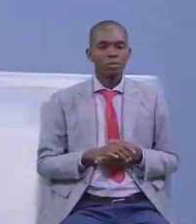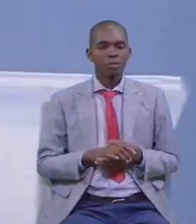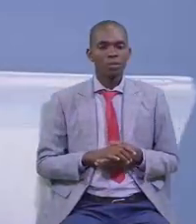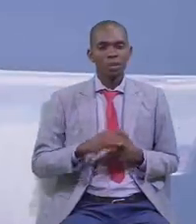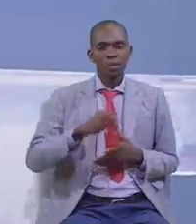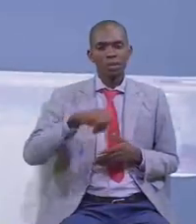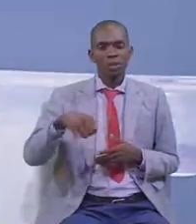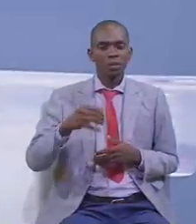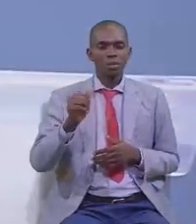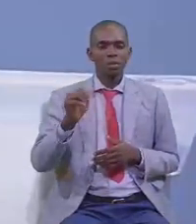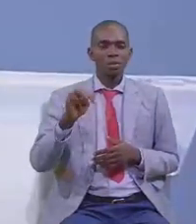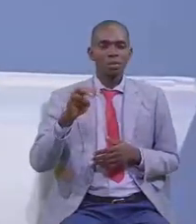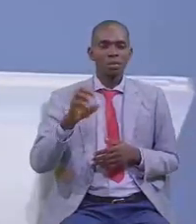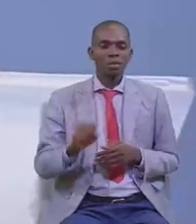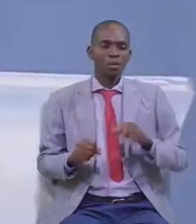Jacques,